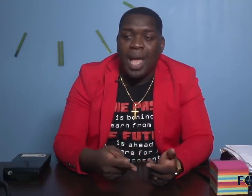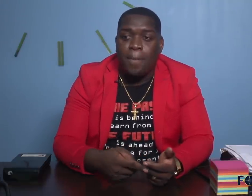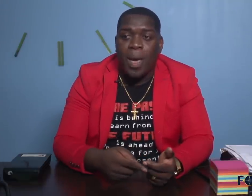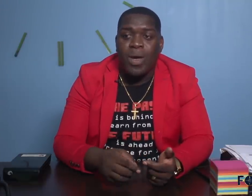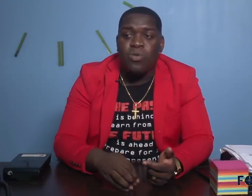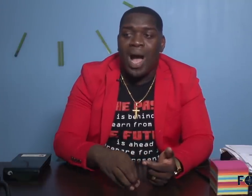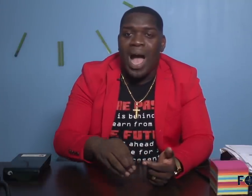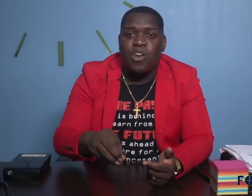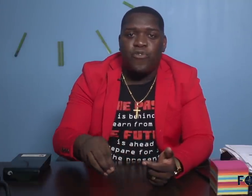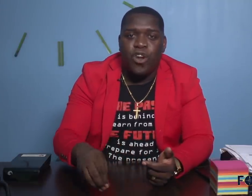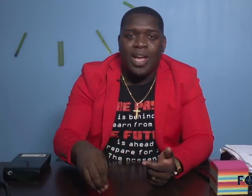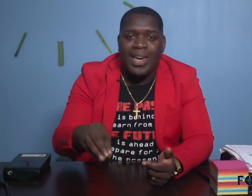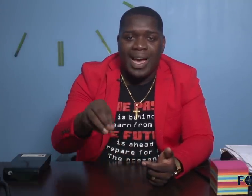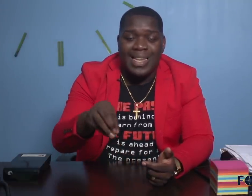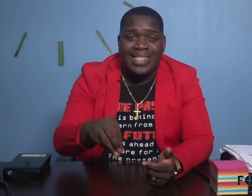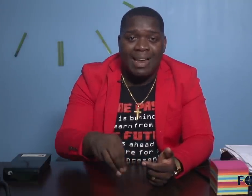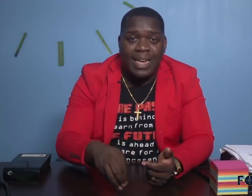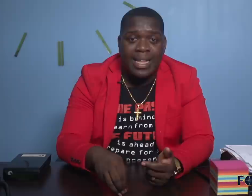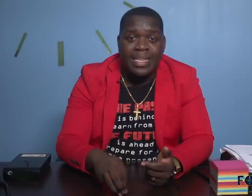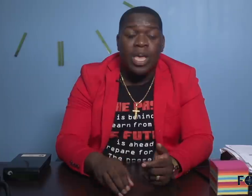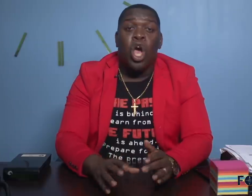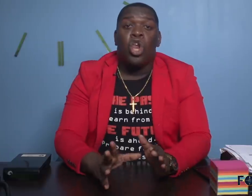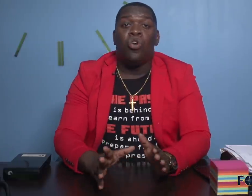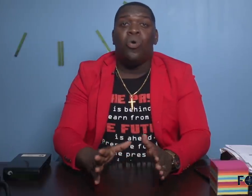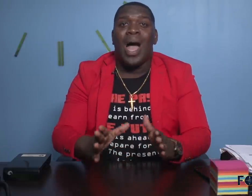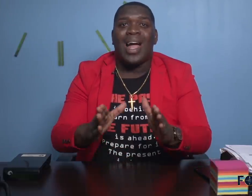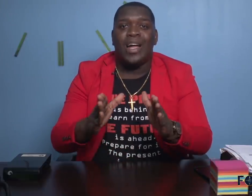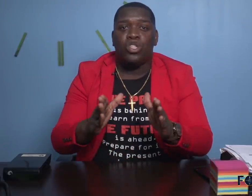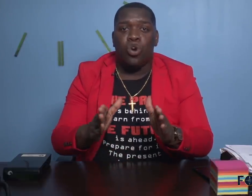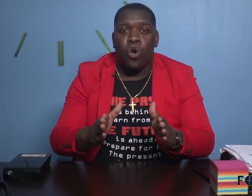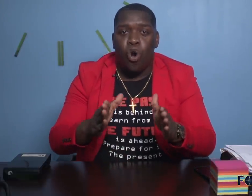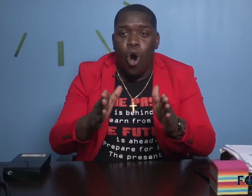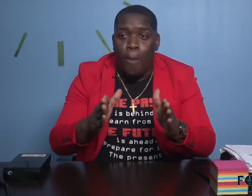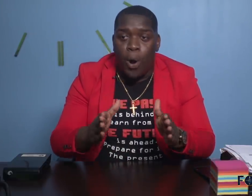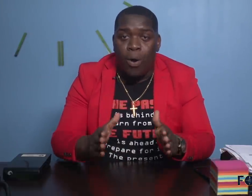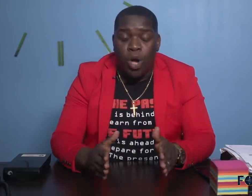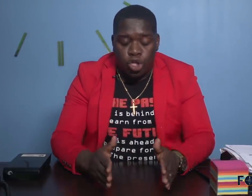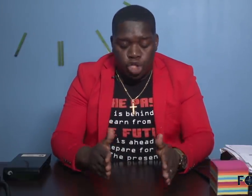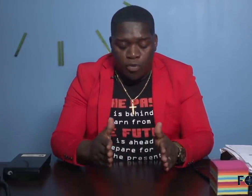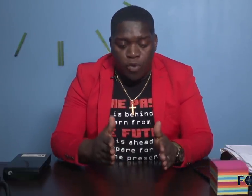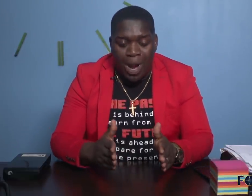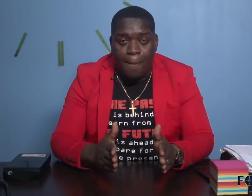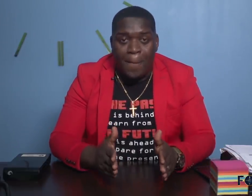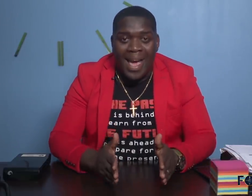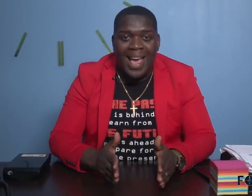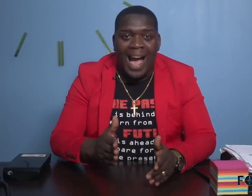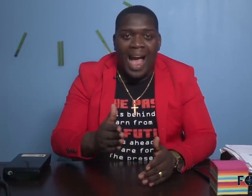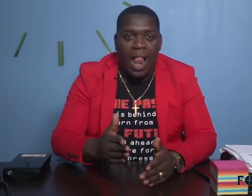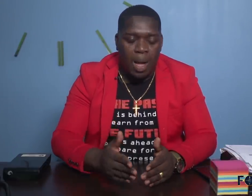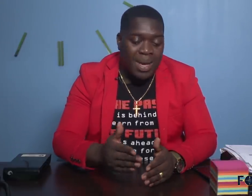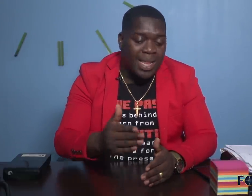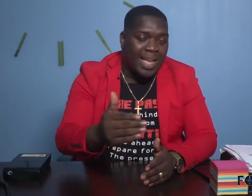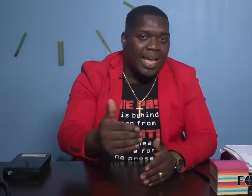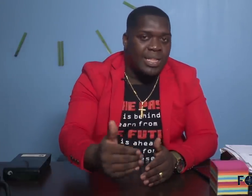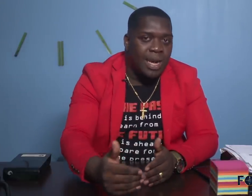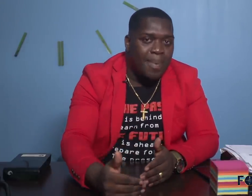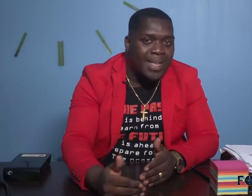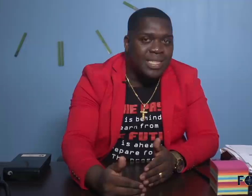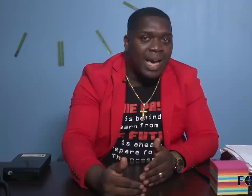Ano teng pewe du aanvullingen na ngale sandati. No nu a kantoro opo sosofu kampai a